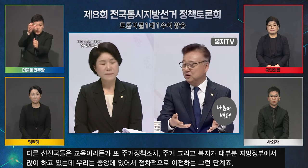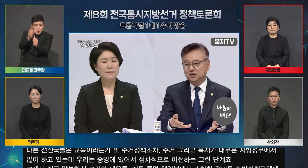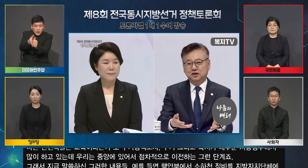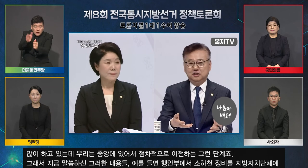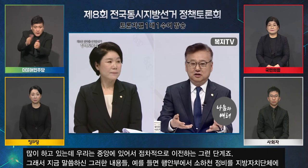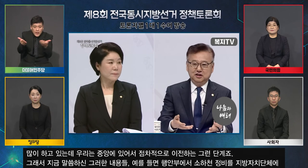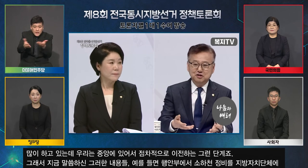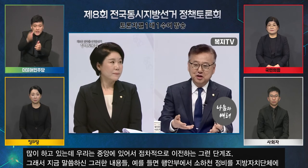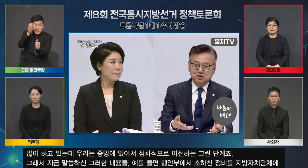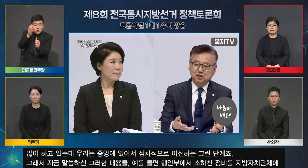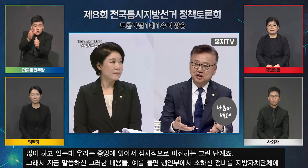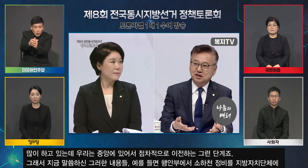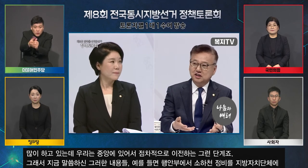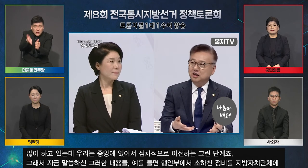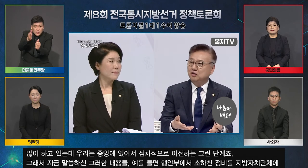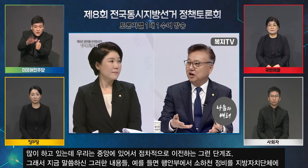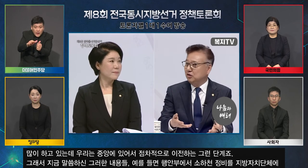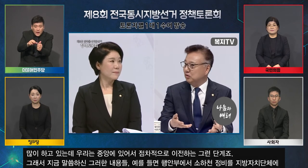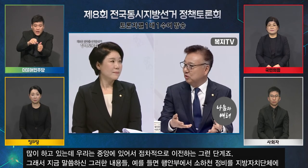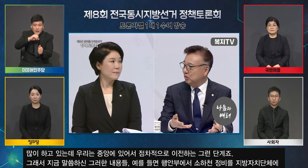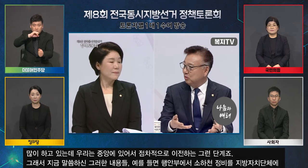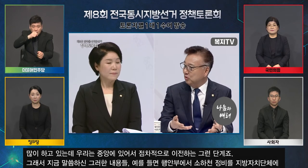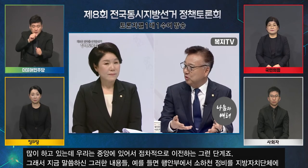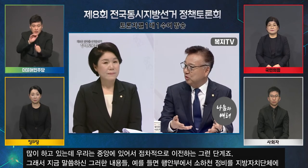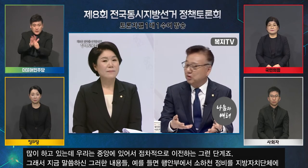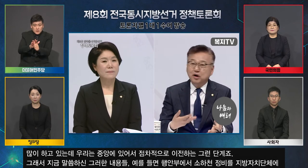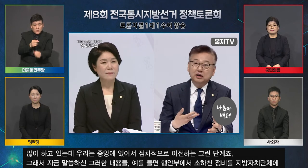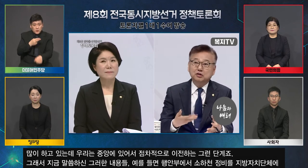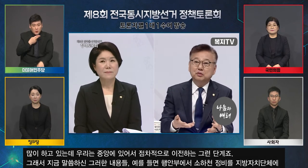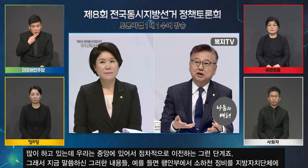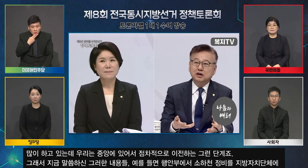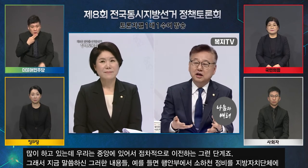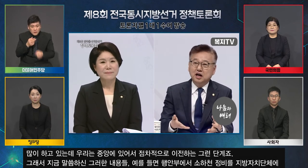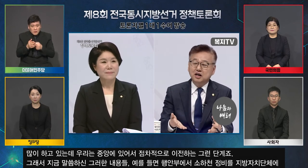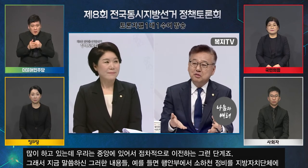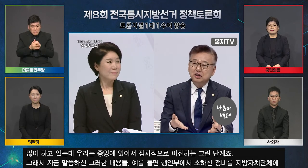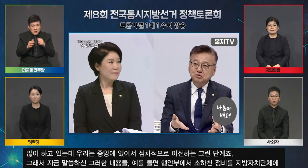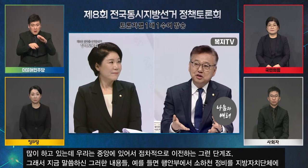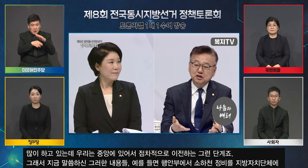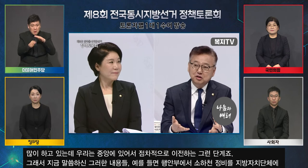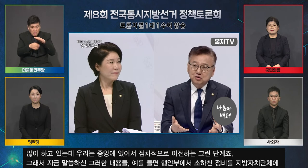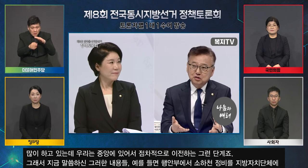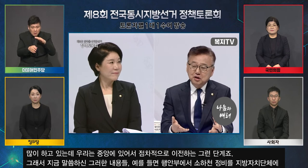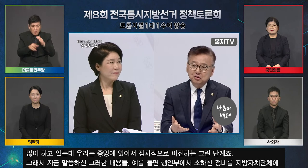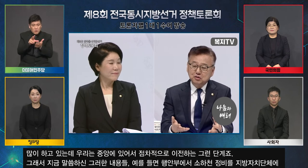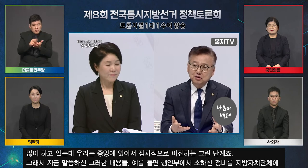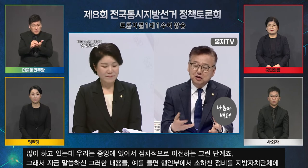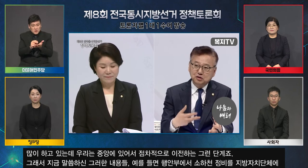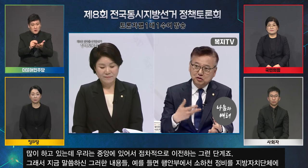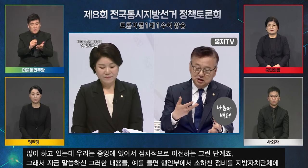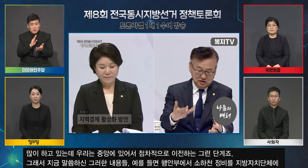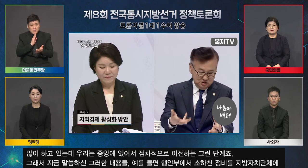1만 오니까 제대로 되는 것도 없고 하겠지만 아까 말씀드린 대로